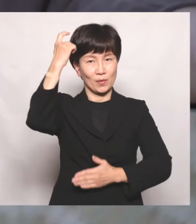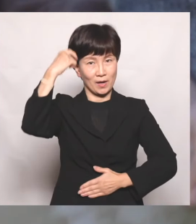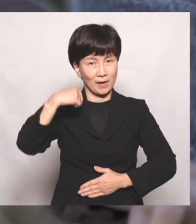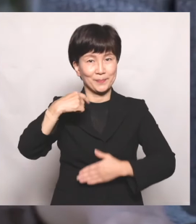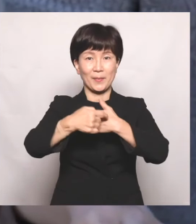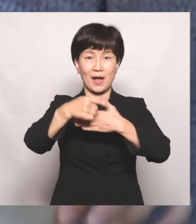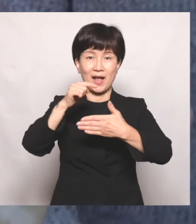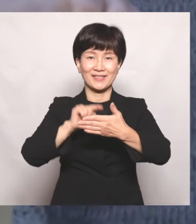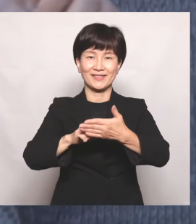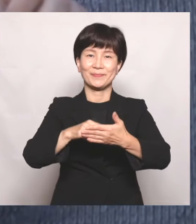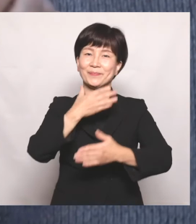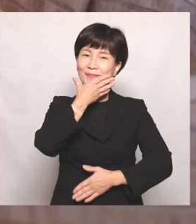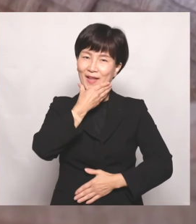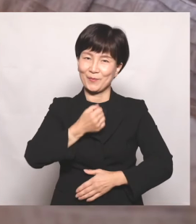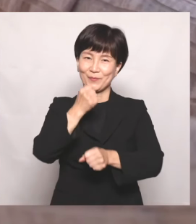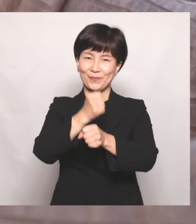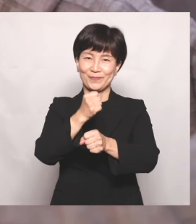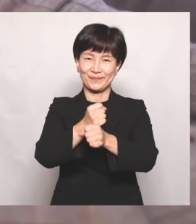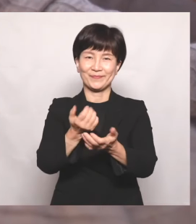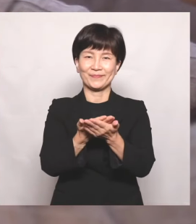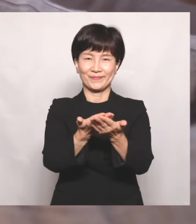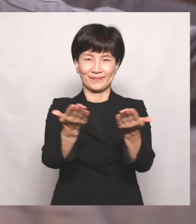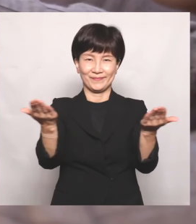행복하게 만들어줍니다.